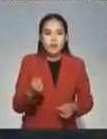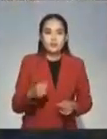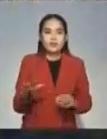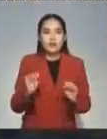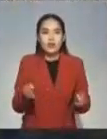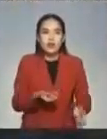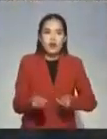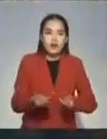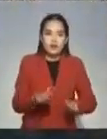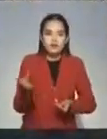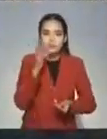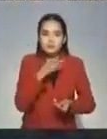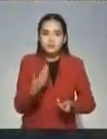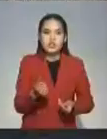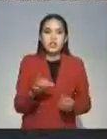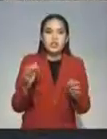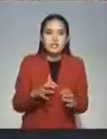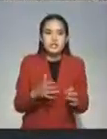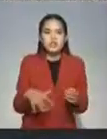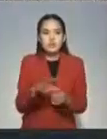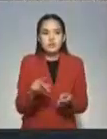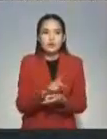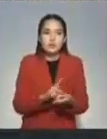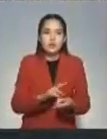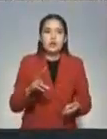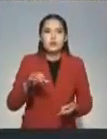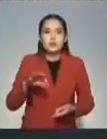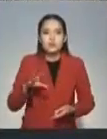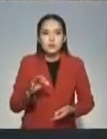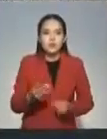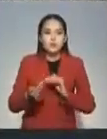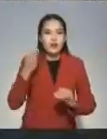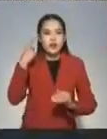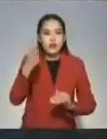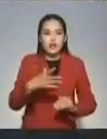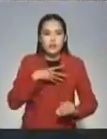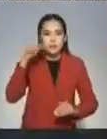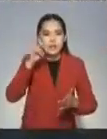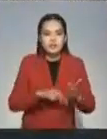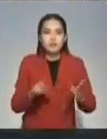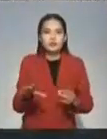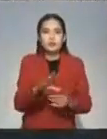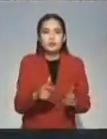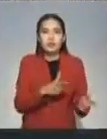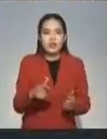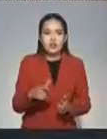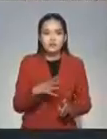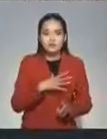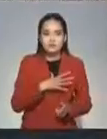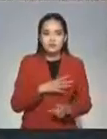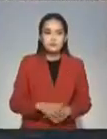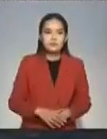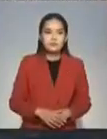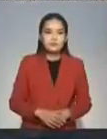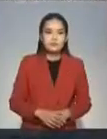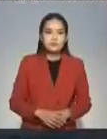защитные дамбы и земляные валы по всему периметру Петропавловска укрепили заранее и надеются что они не подведут Анастасия